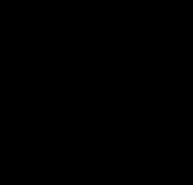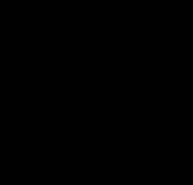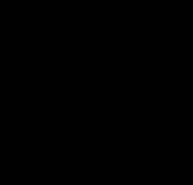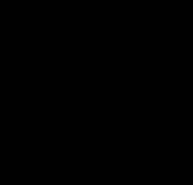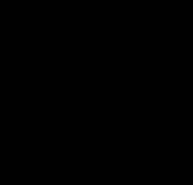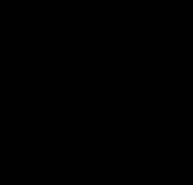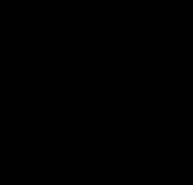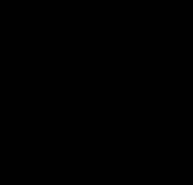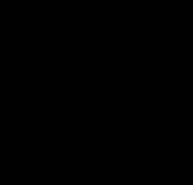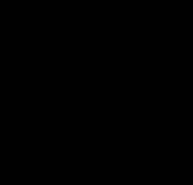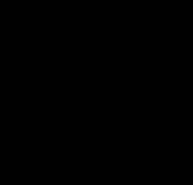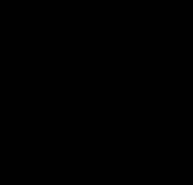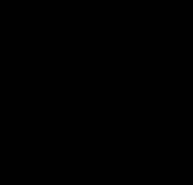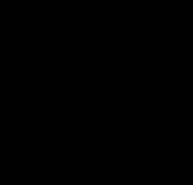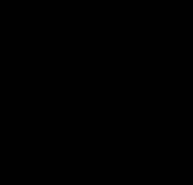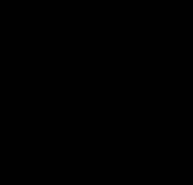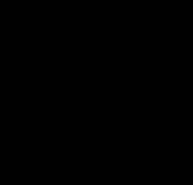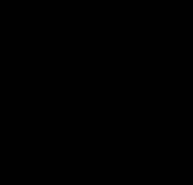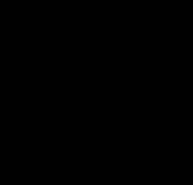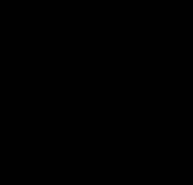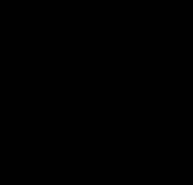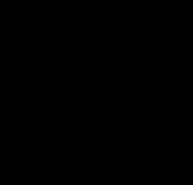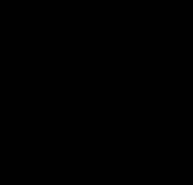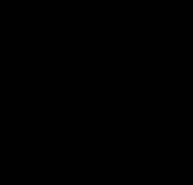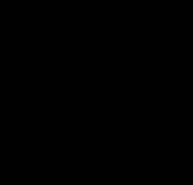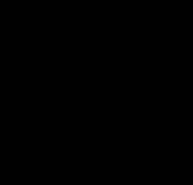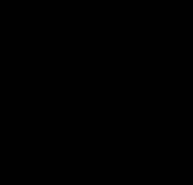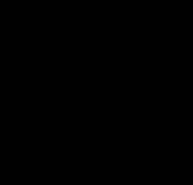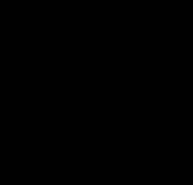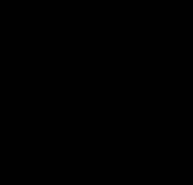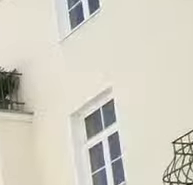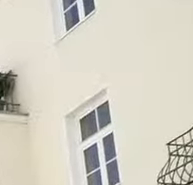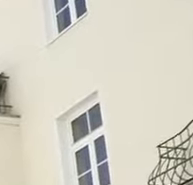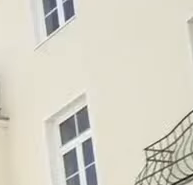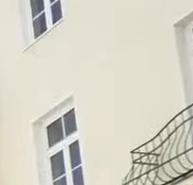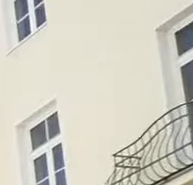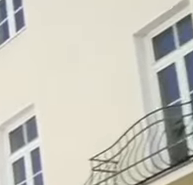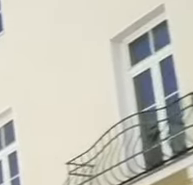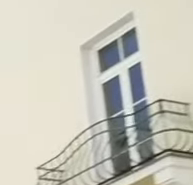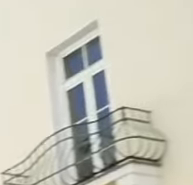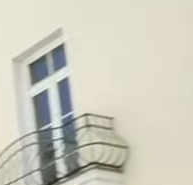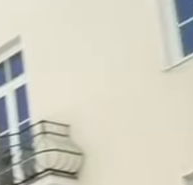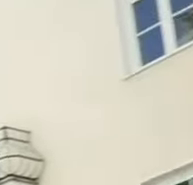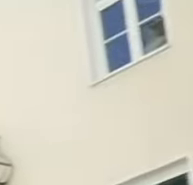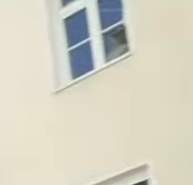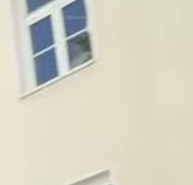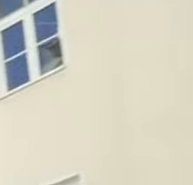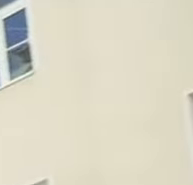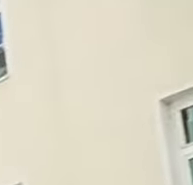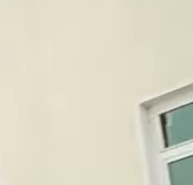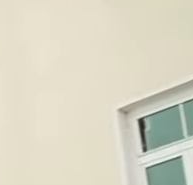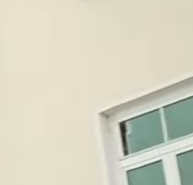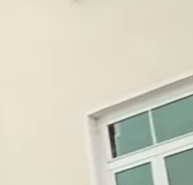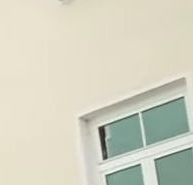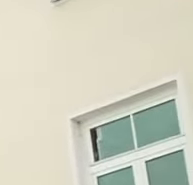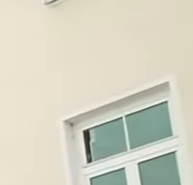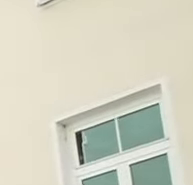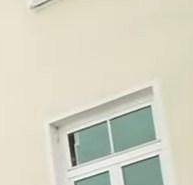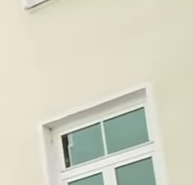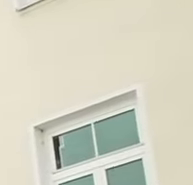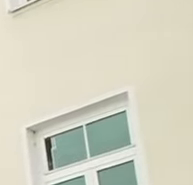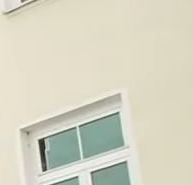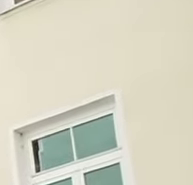auch für Benno Neuburger. Nach den Schicksalsschlägen der letzten Jahre hofft der Kaufmann auf einen